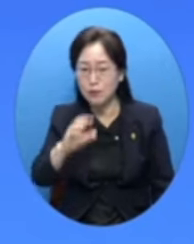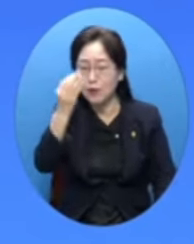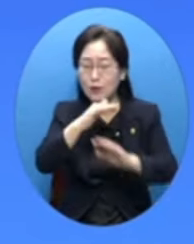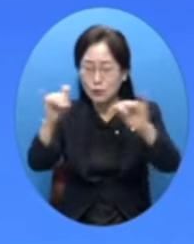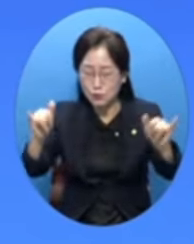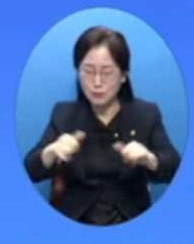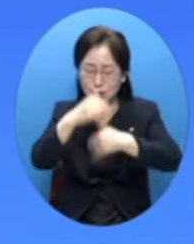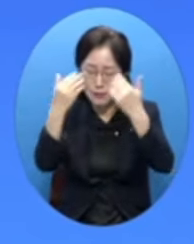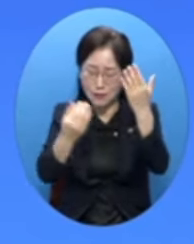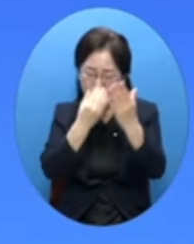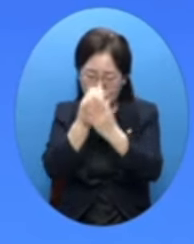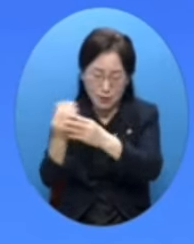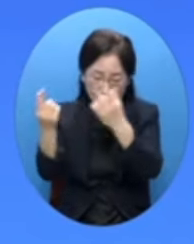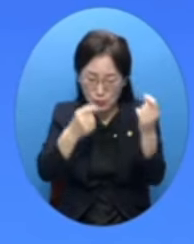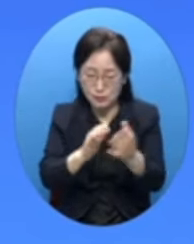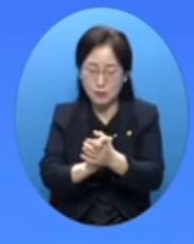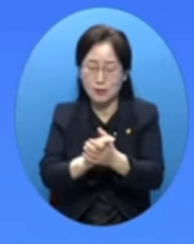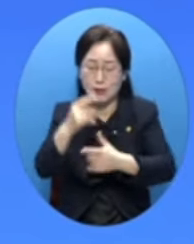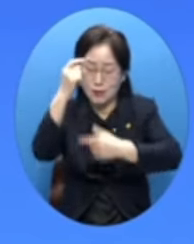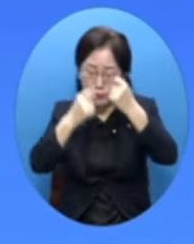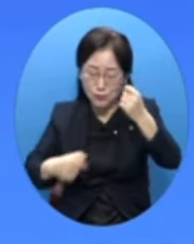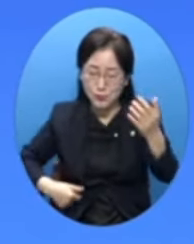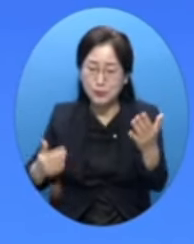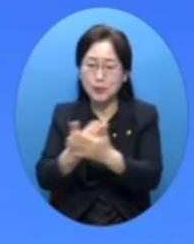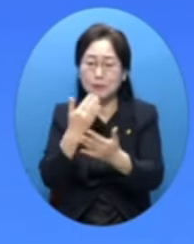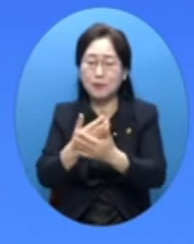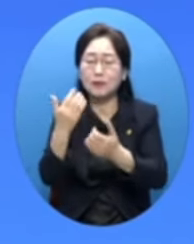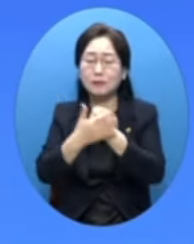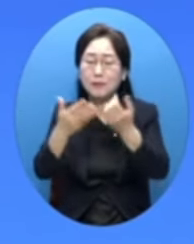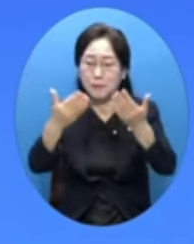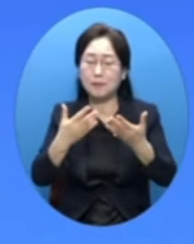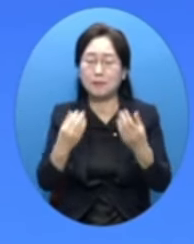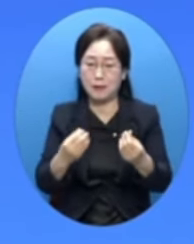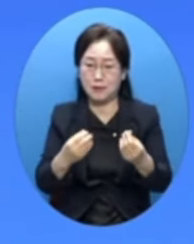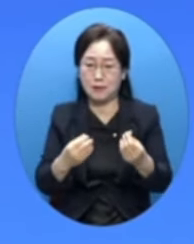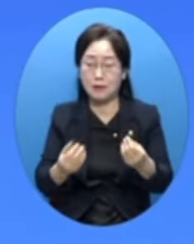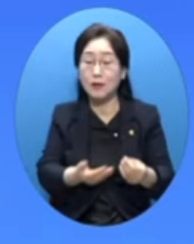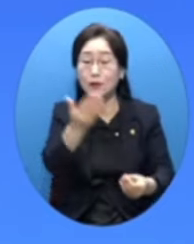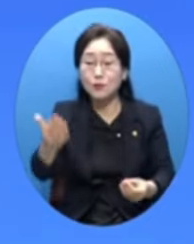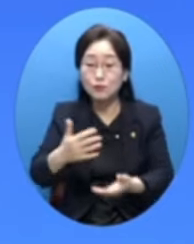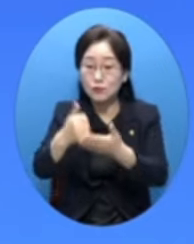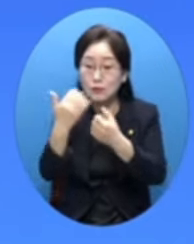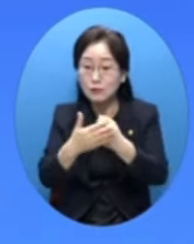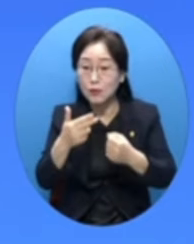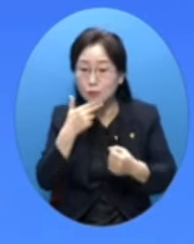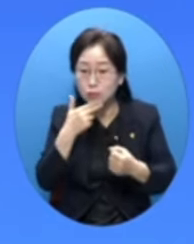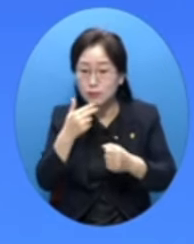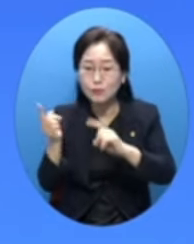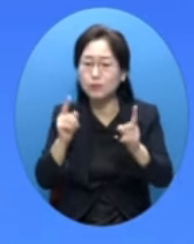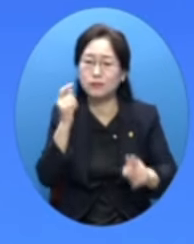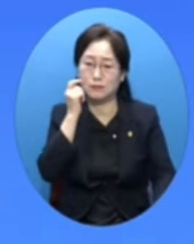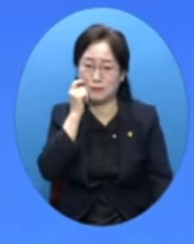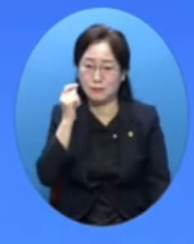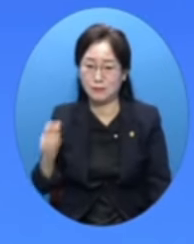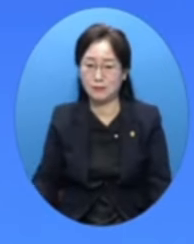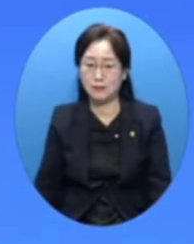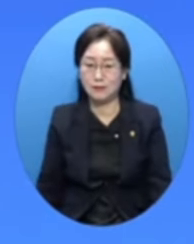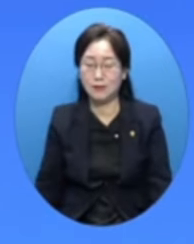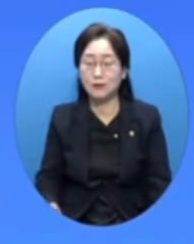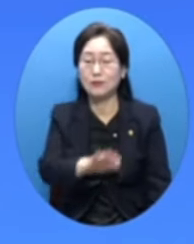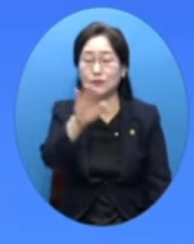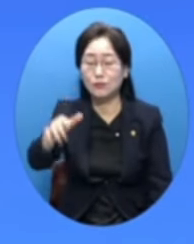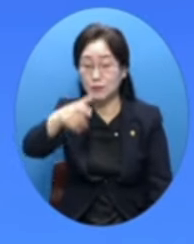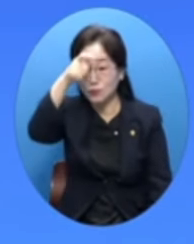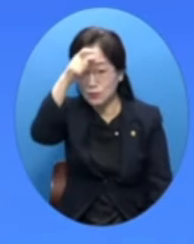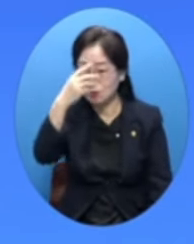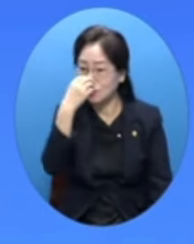울고 회개하고 큰 은혜를 받던 기억이 납니다. 여러분 우리가 주님의 은혜가 없이 살 수가 없습니다. 우리의